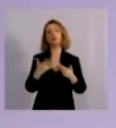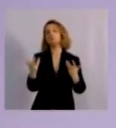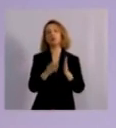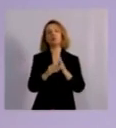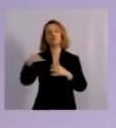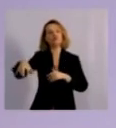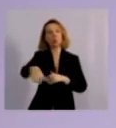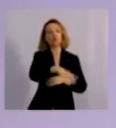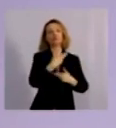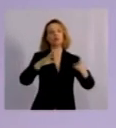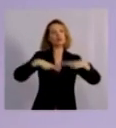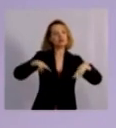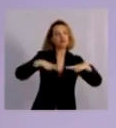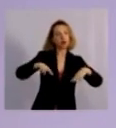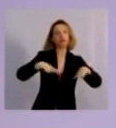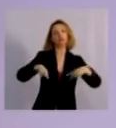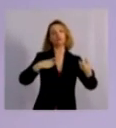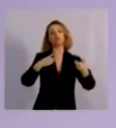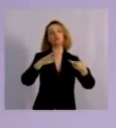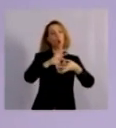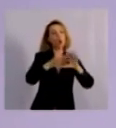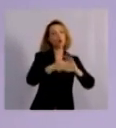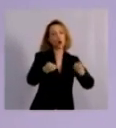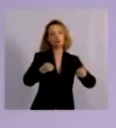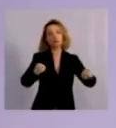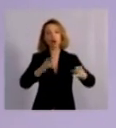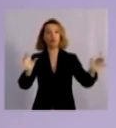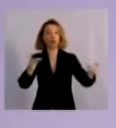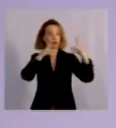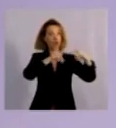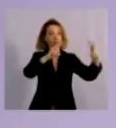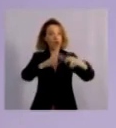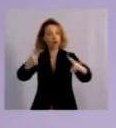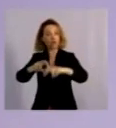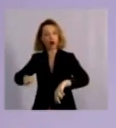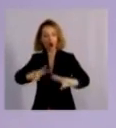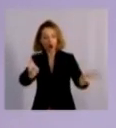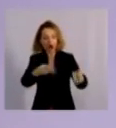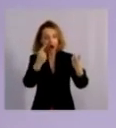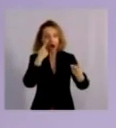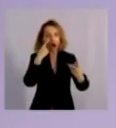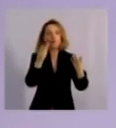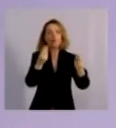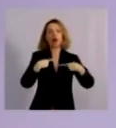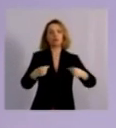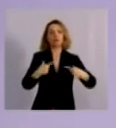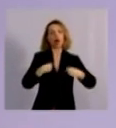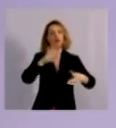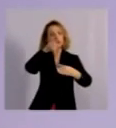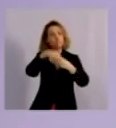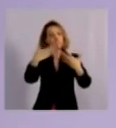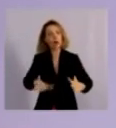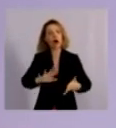κυβερνήσεις θα έδειχνε ότι πολλά στελέχη πέρασαν από ένα τέτοιο